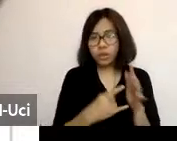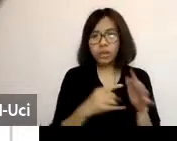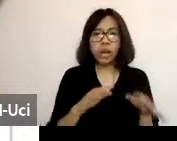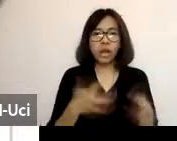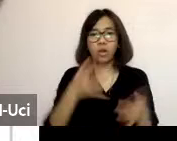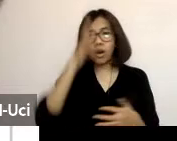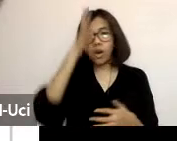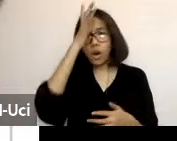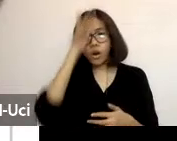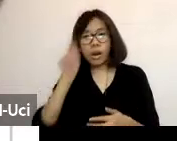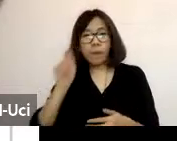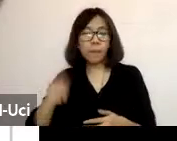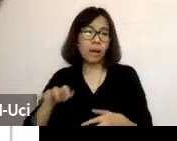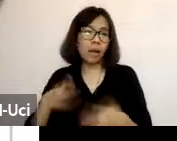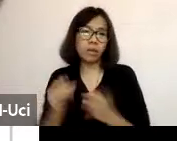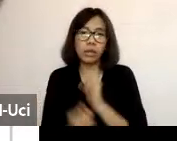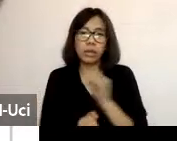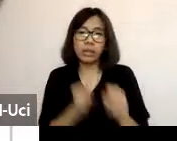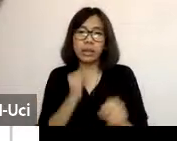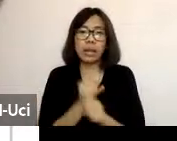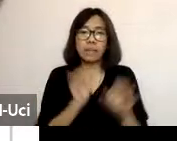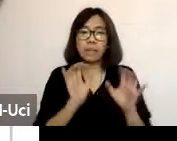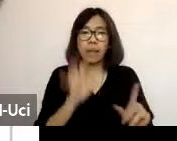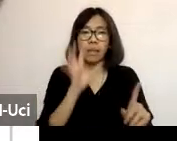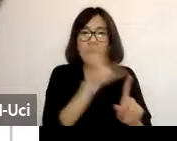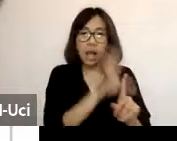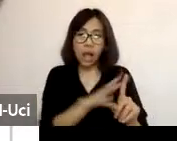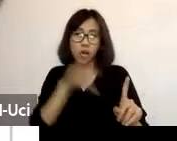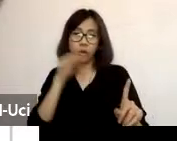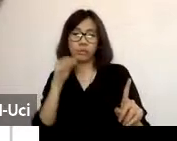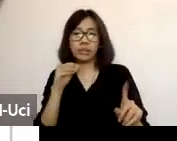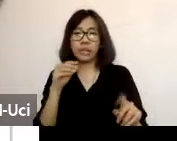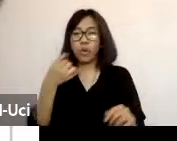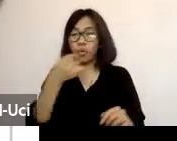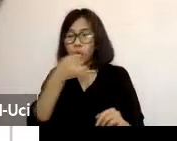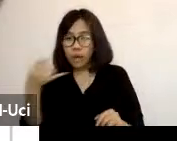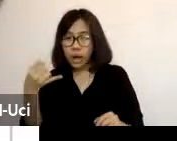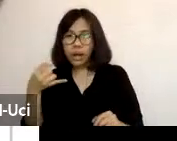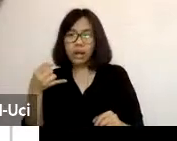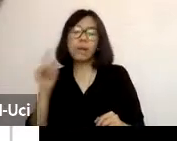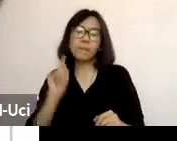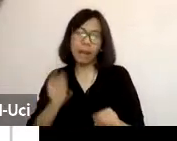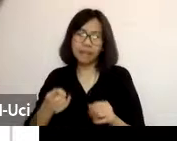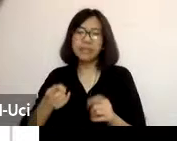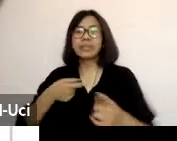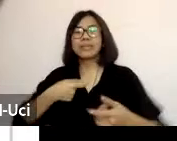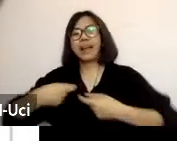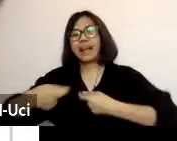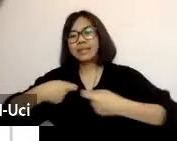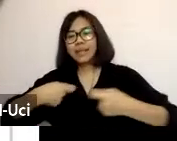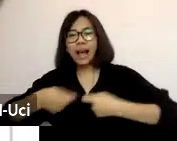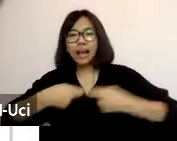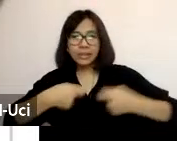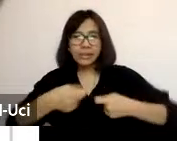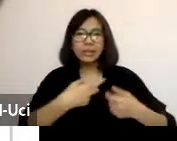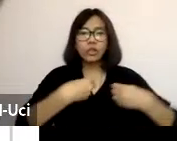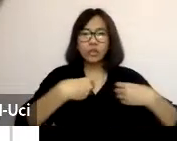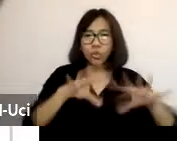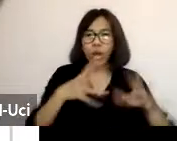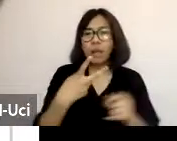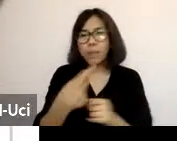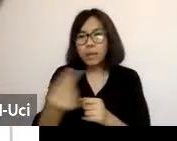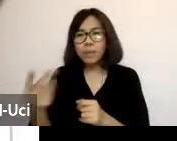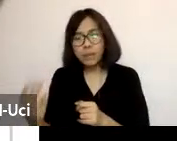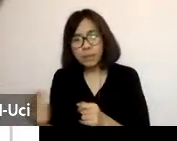internet tidak banyak maka segera adopsi digitalnya sama seperti juga transaksi digitalnya juga mungkin akan berjalan secara